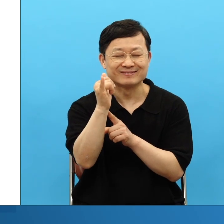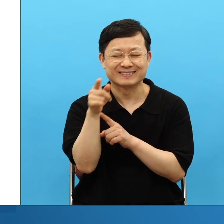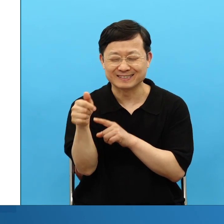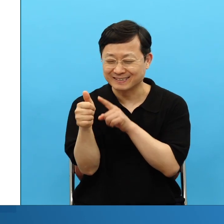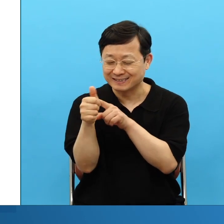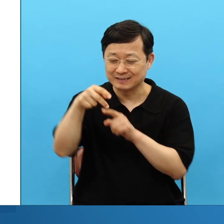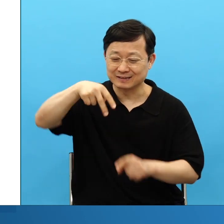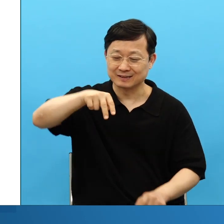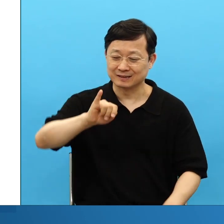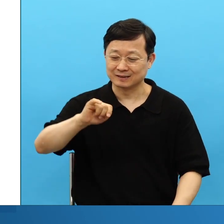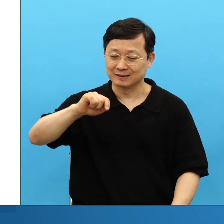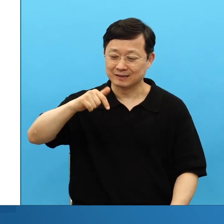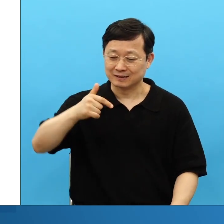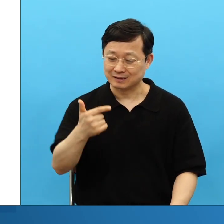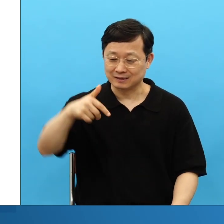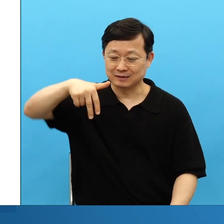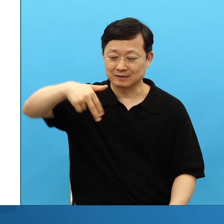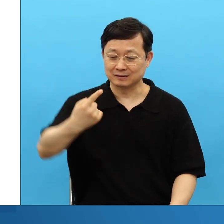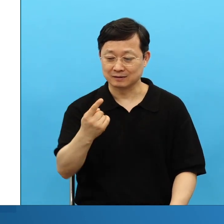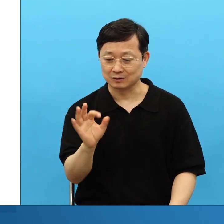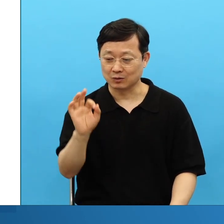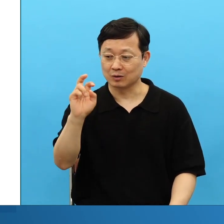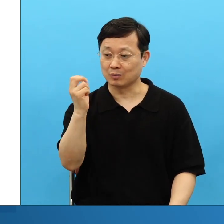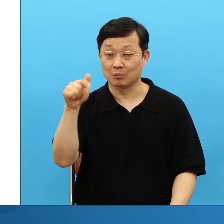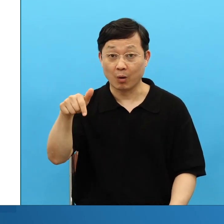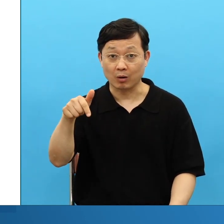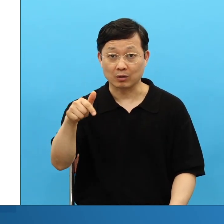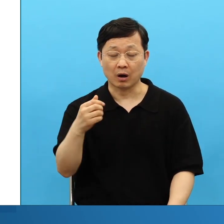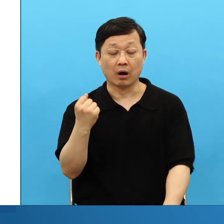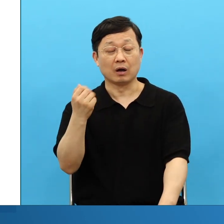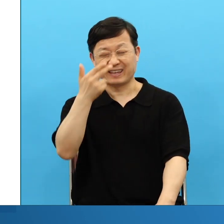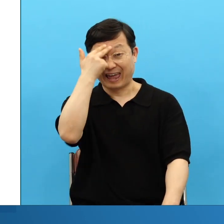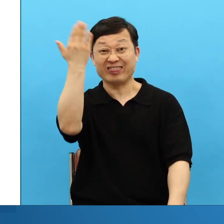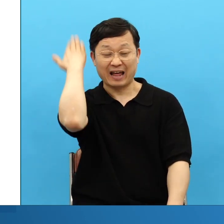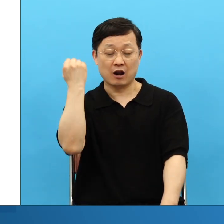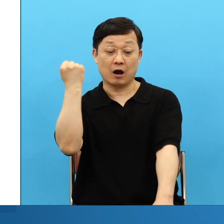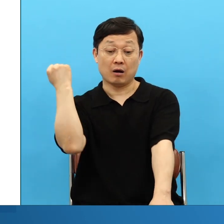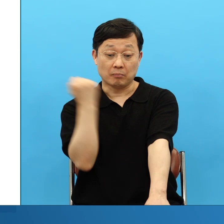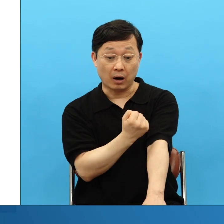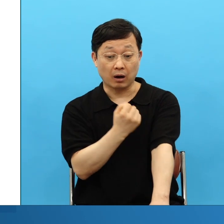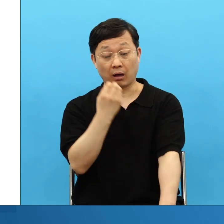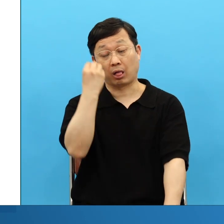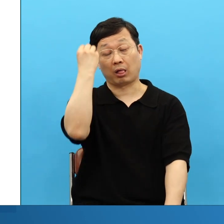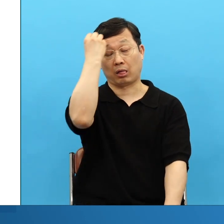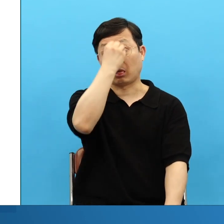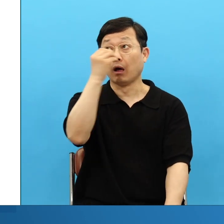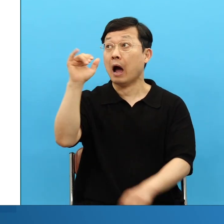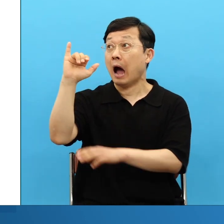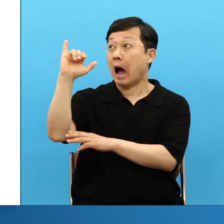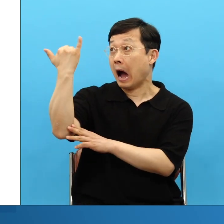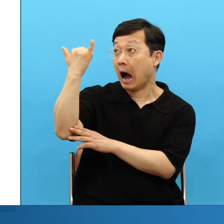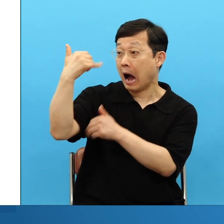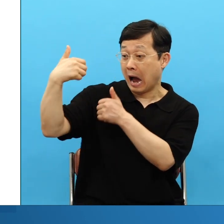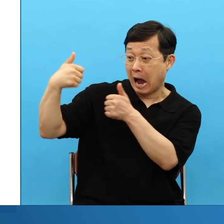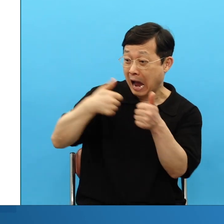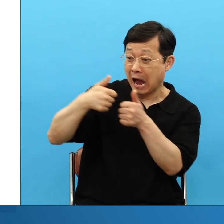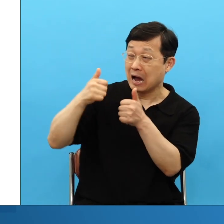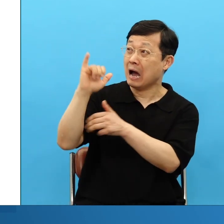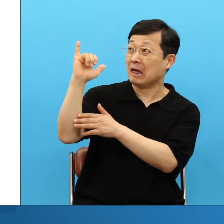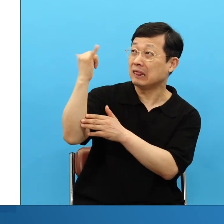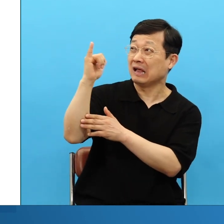청년은 마약만 하면 헬리콥터가 따라다니는 거예요. 이게 차가 따라다니는 거하고는 비교가 안 되는 거죠.